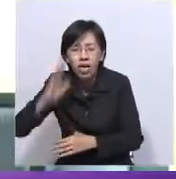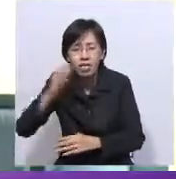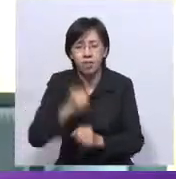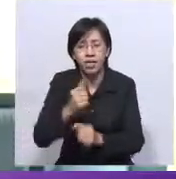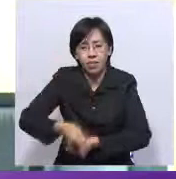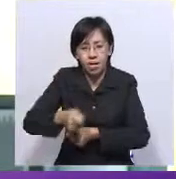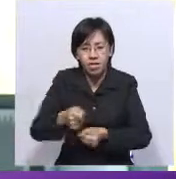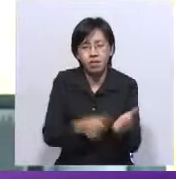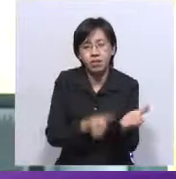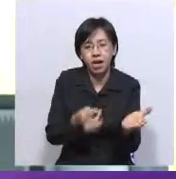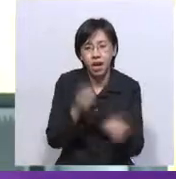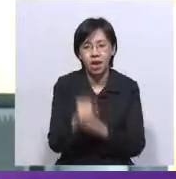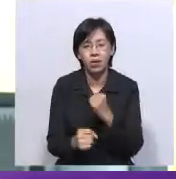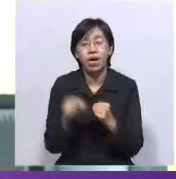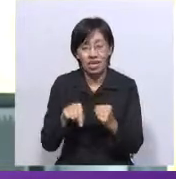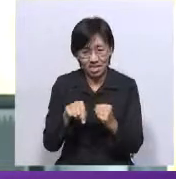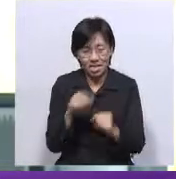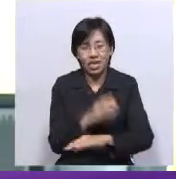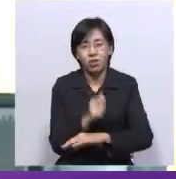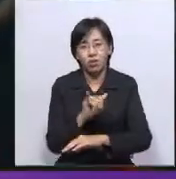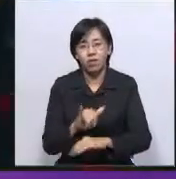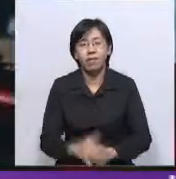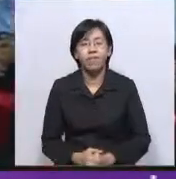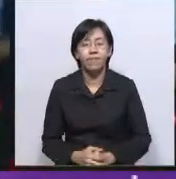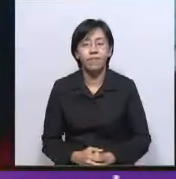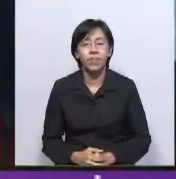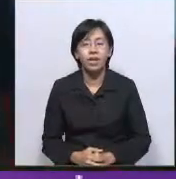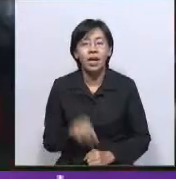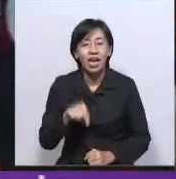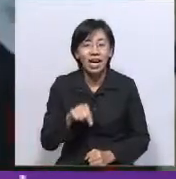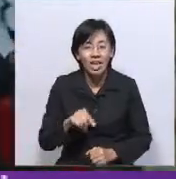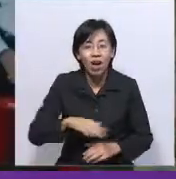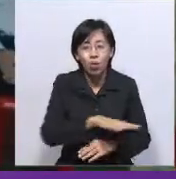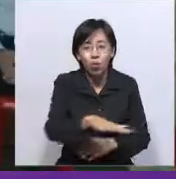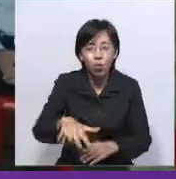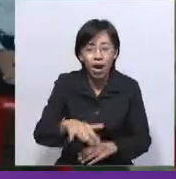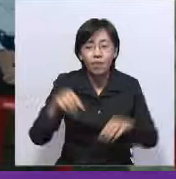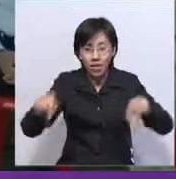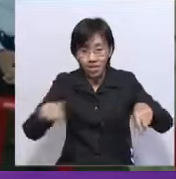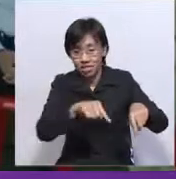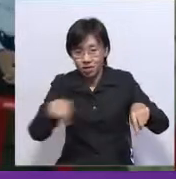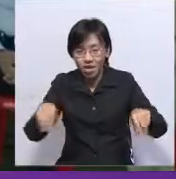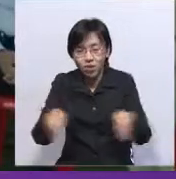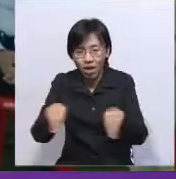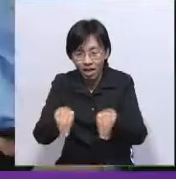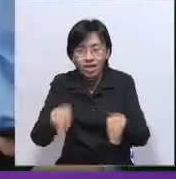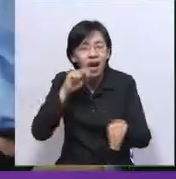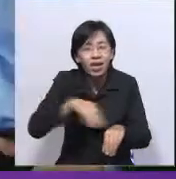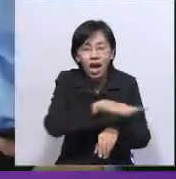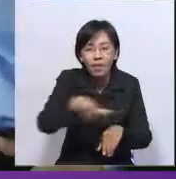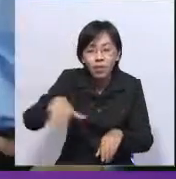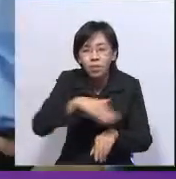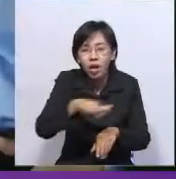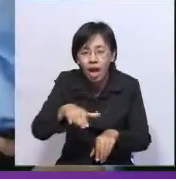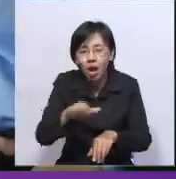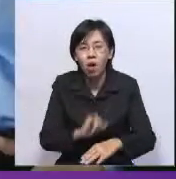เกษตรในเขตจังหวัดพระนครศรีอยุธยาค่ะโดยทุ่งผักไห่และทุ่งป่าโมกเป็น2ทุ่งรับน้ำติดกันนะคะมีพื้นที่รับน้